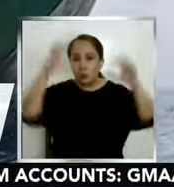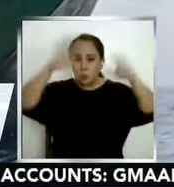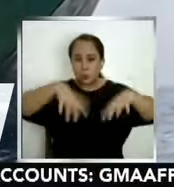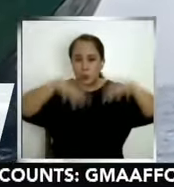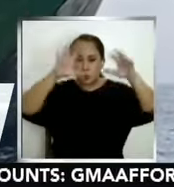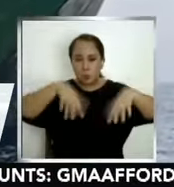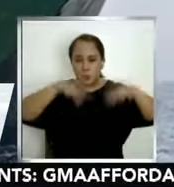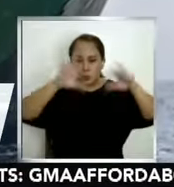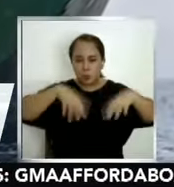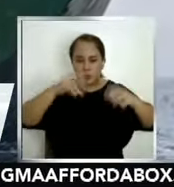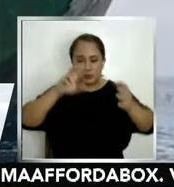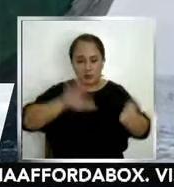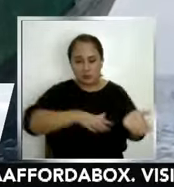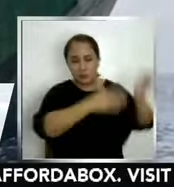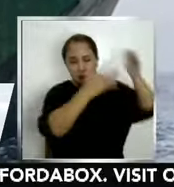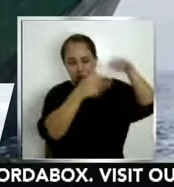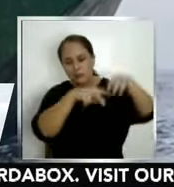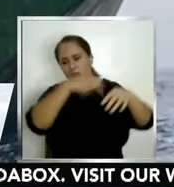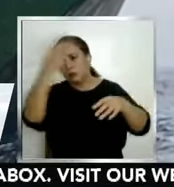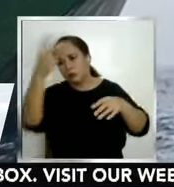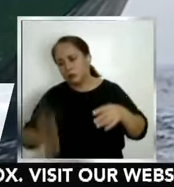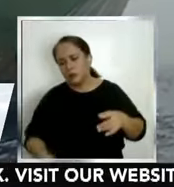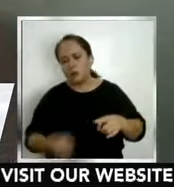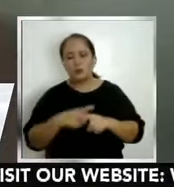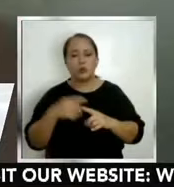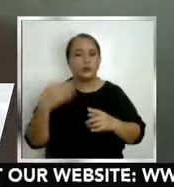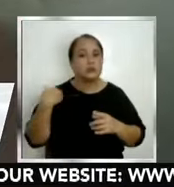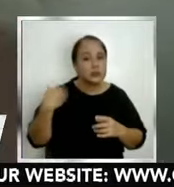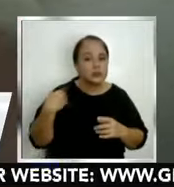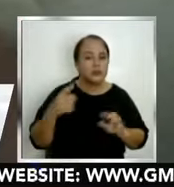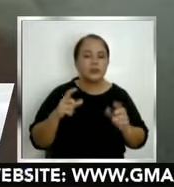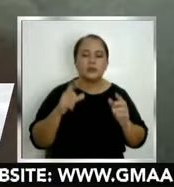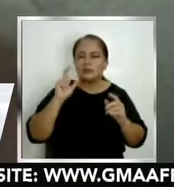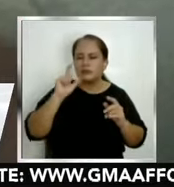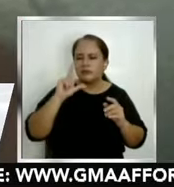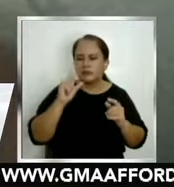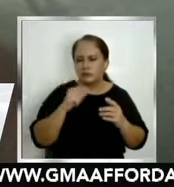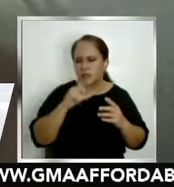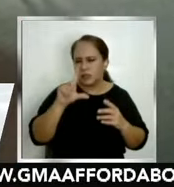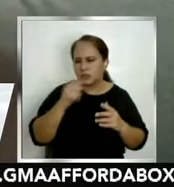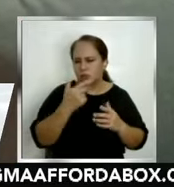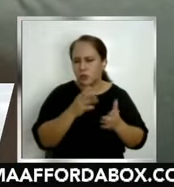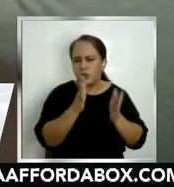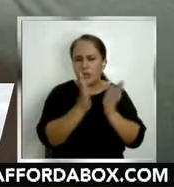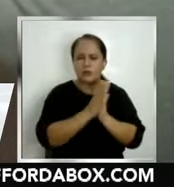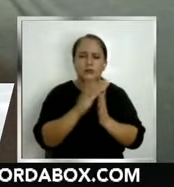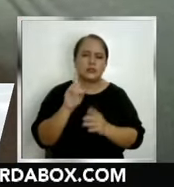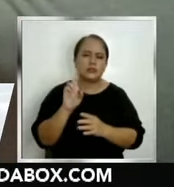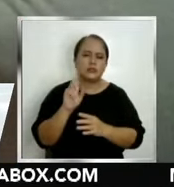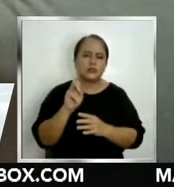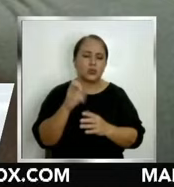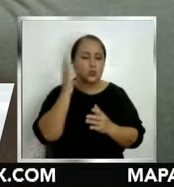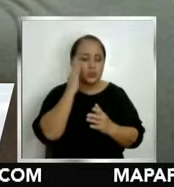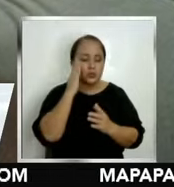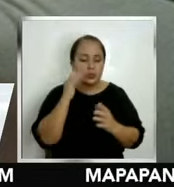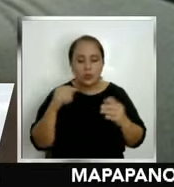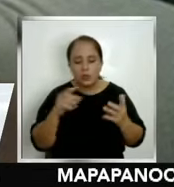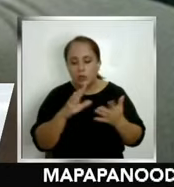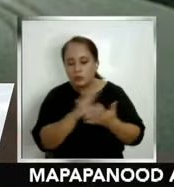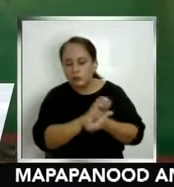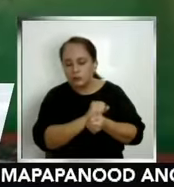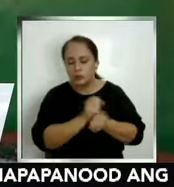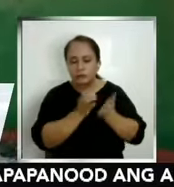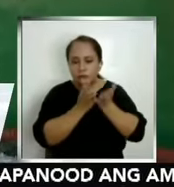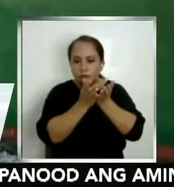commercial vessel. Pero kahit wala pa yan, nagpapatulong na ang LGU sa DENR para malaman ang pinsala ng pagsadsad sa coral